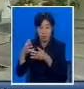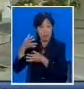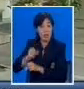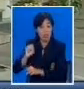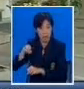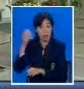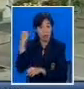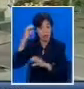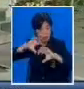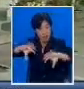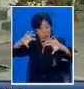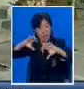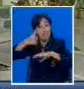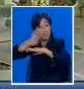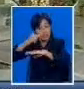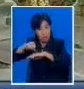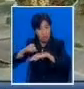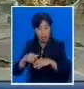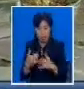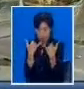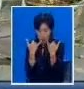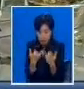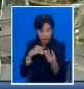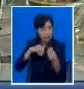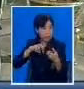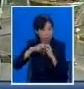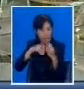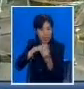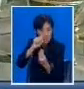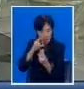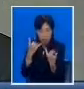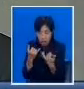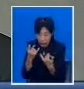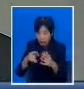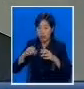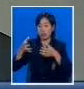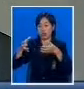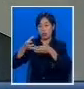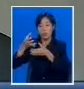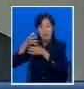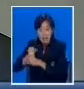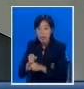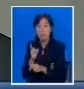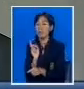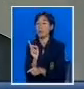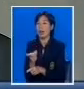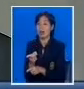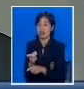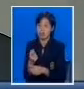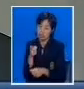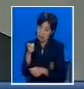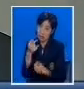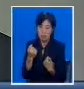วิกฤตเศรษฐกิจรอบนี้รัฐบาลที่เข้ามารับปัญหาเศรษฐกิจก็คือรัฐบาลประชาธิปัตย์ท่านนายกเป็นนายกอยู่5เดือน